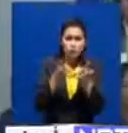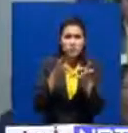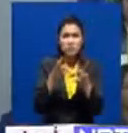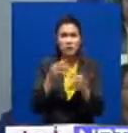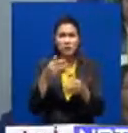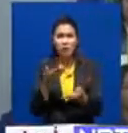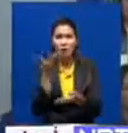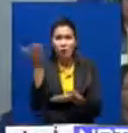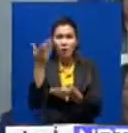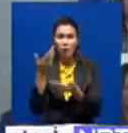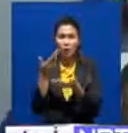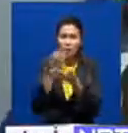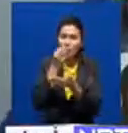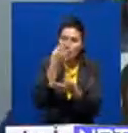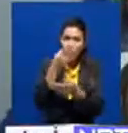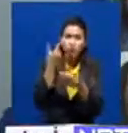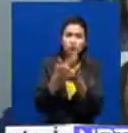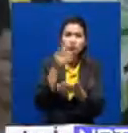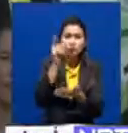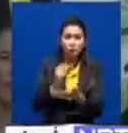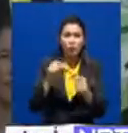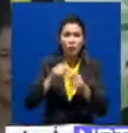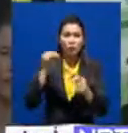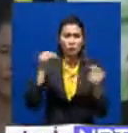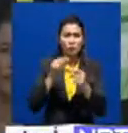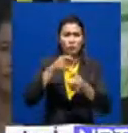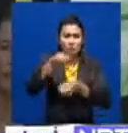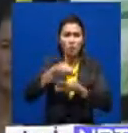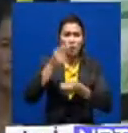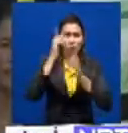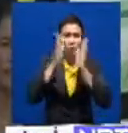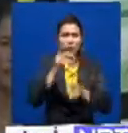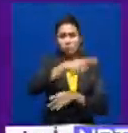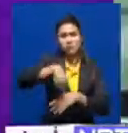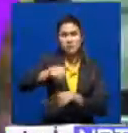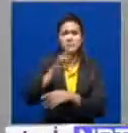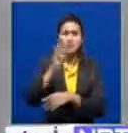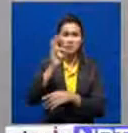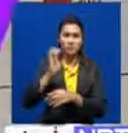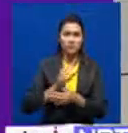การขอสนับสนุนสินเชื่อดอกเบี้ยถูกแก่เกษตรกรกว่า700คน